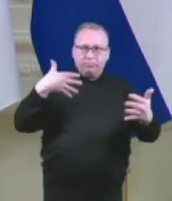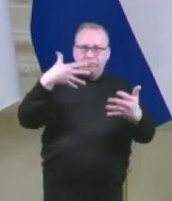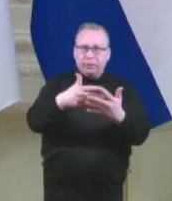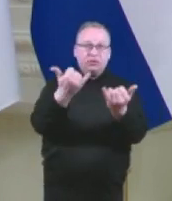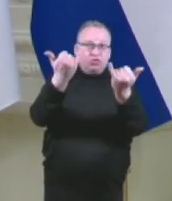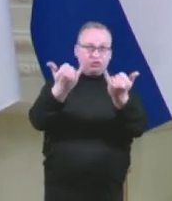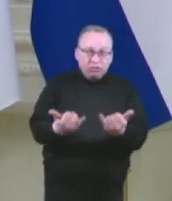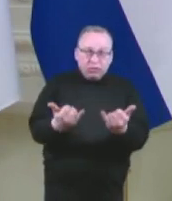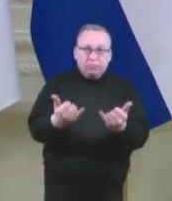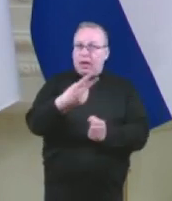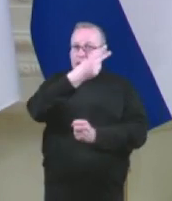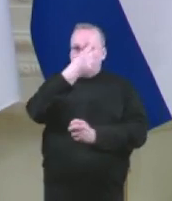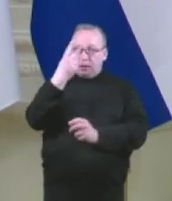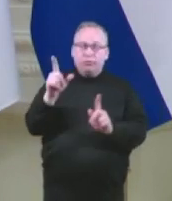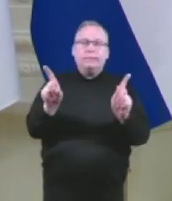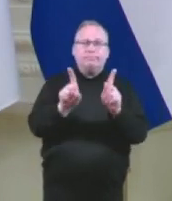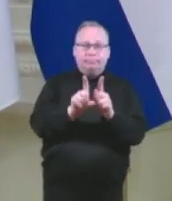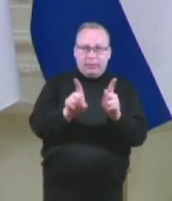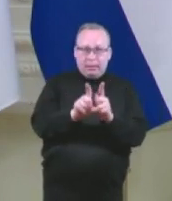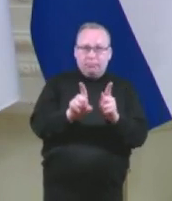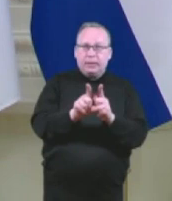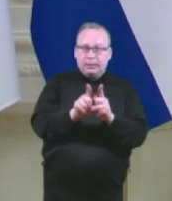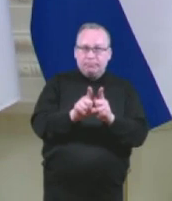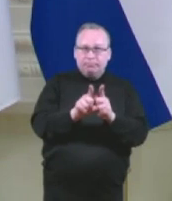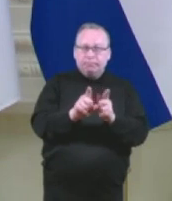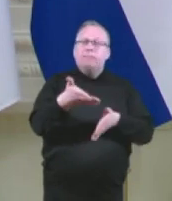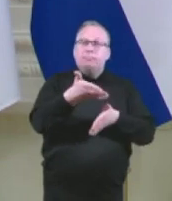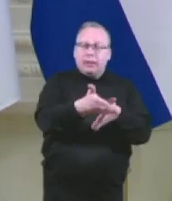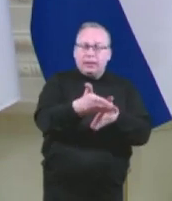Lietuva suvaidino labai svarbų vaidmenį